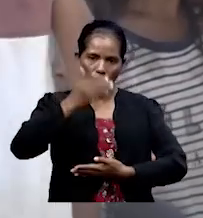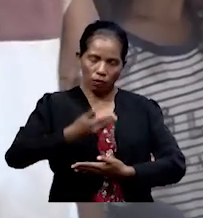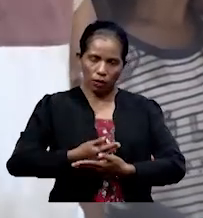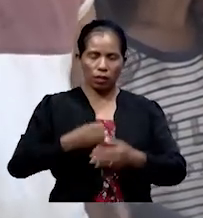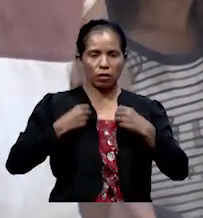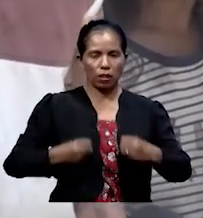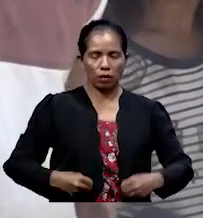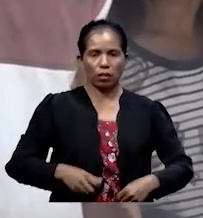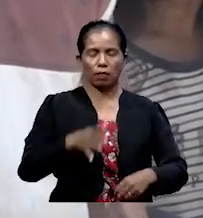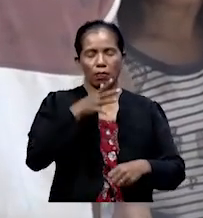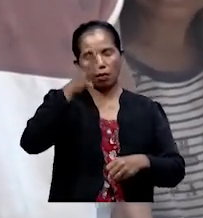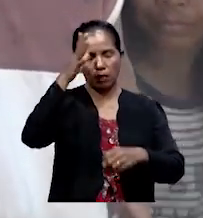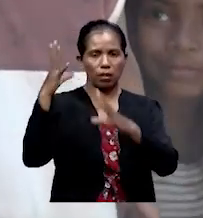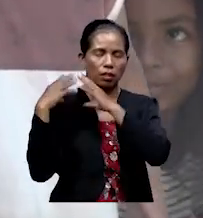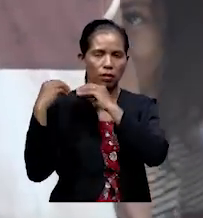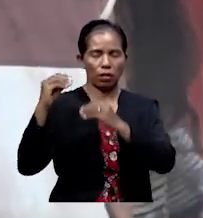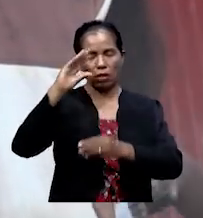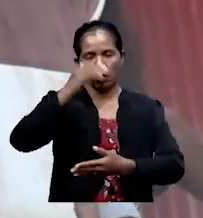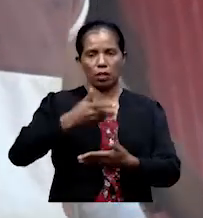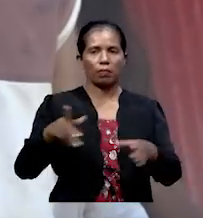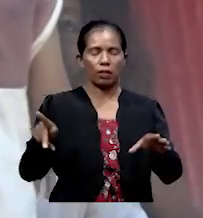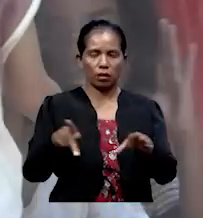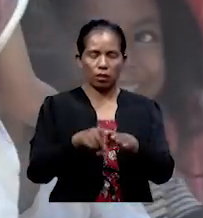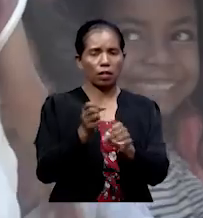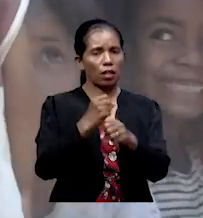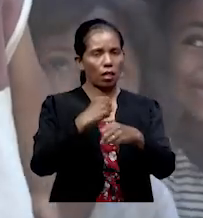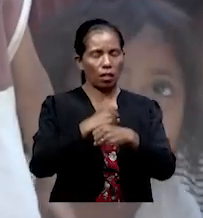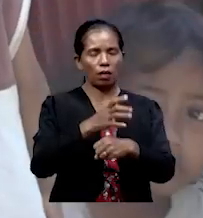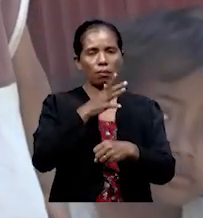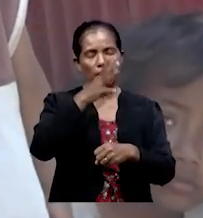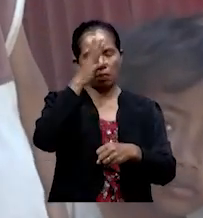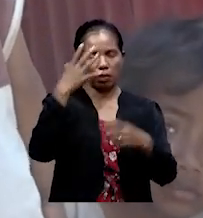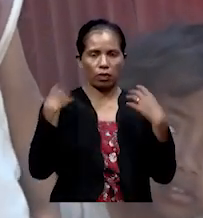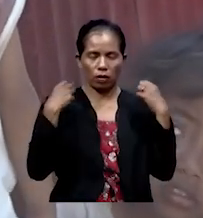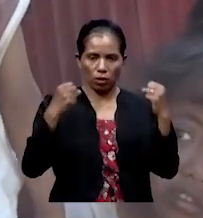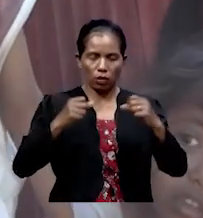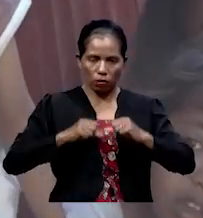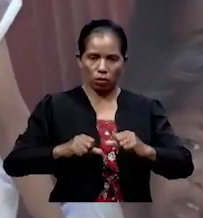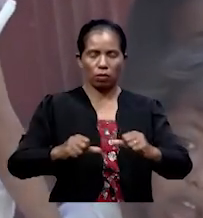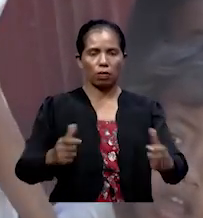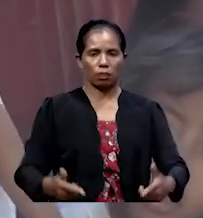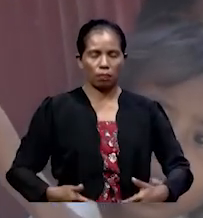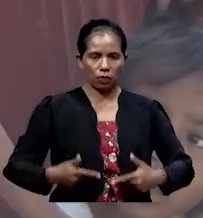amang ni esperansa, uang ni presensa halo inang amang forti hori kontinua luta ba morisne.